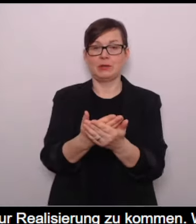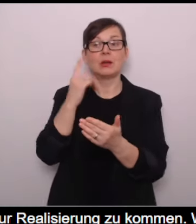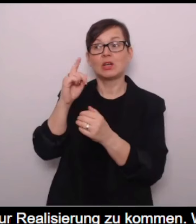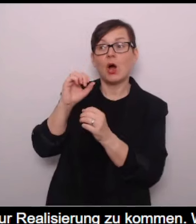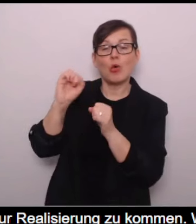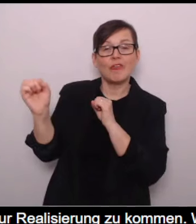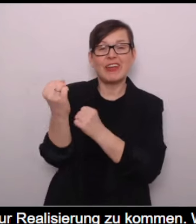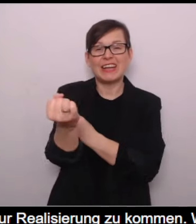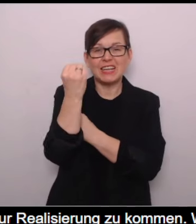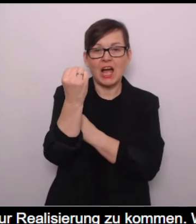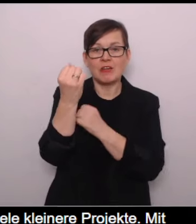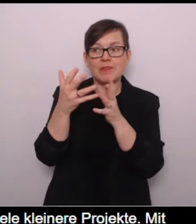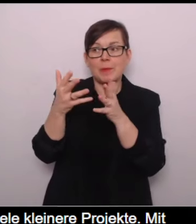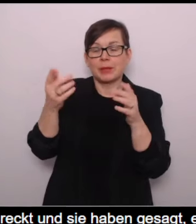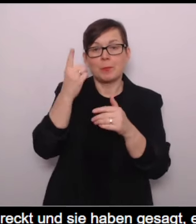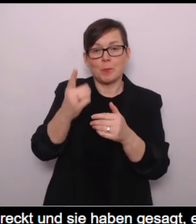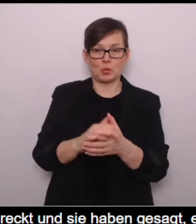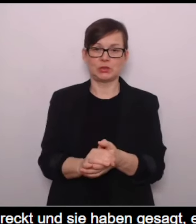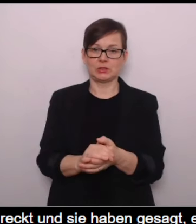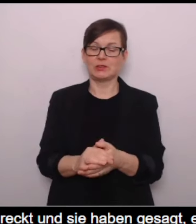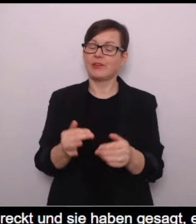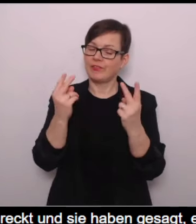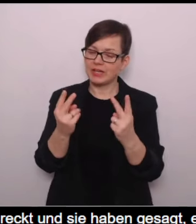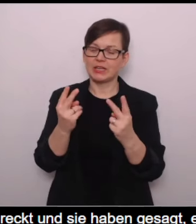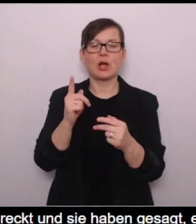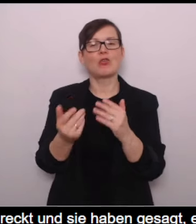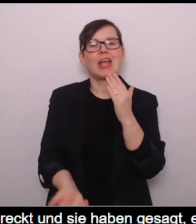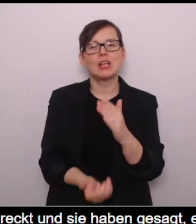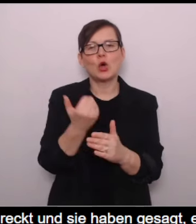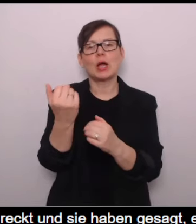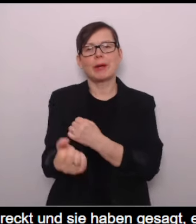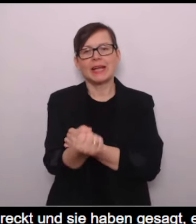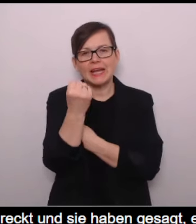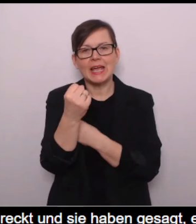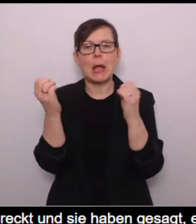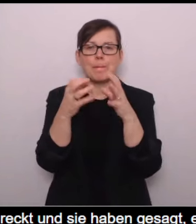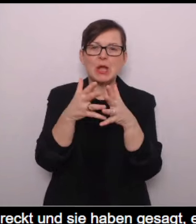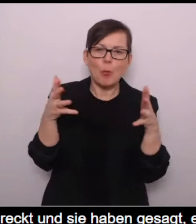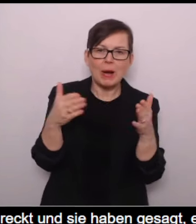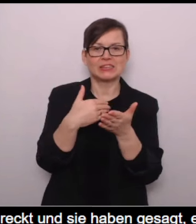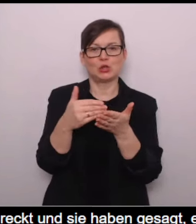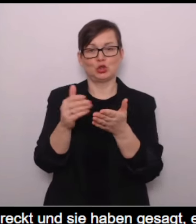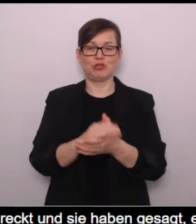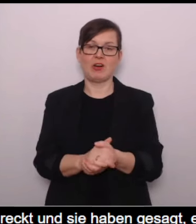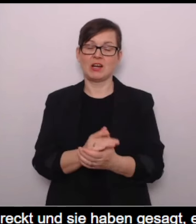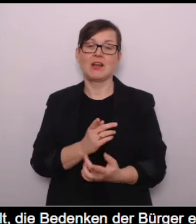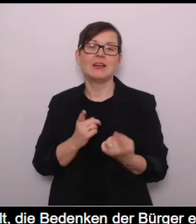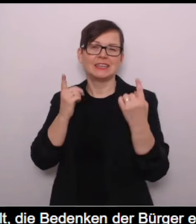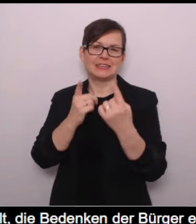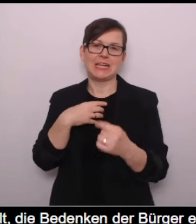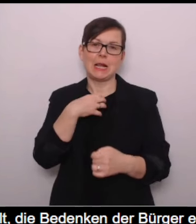Photovoltaik fortzusetzen in Richtung auch des Windkraftausbaus, neben auch all den erneuerbaren